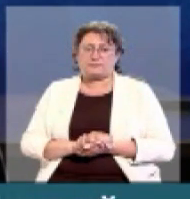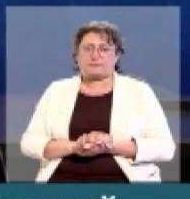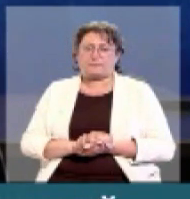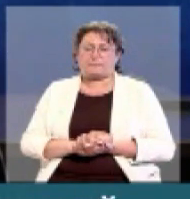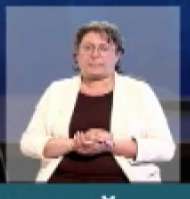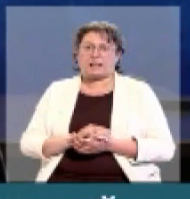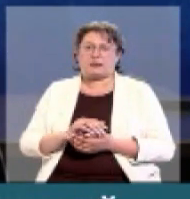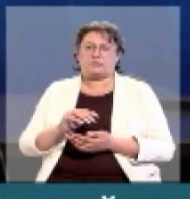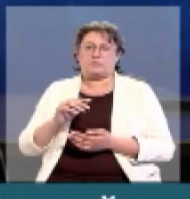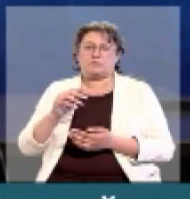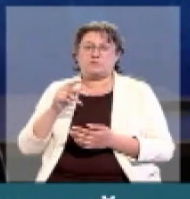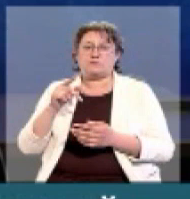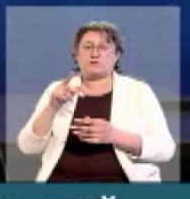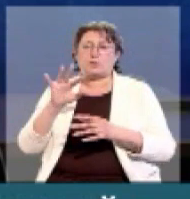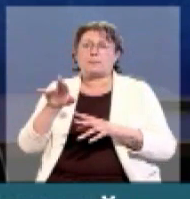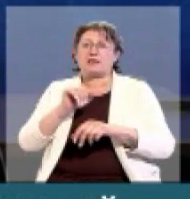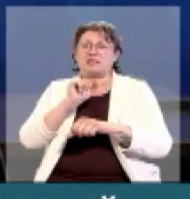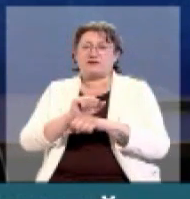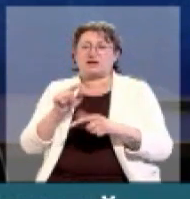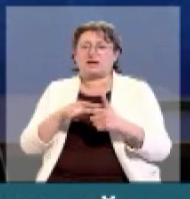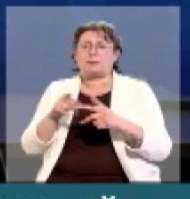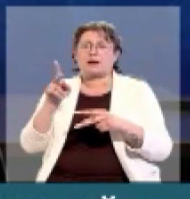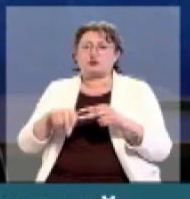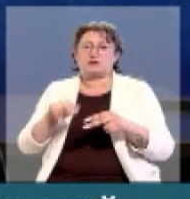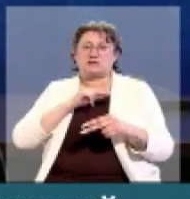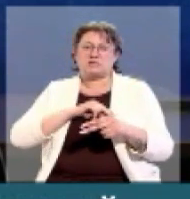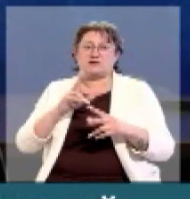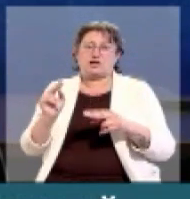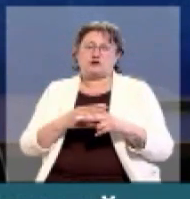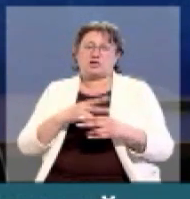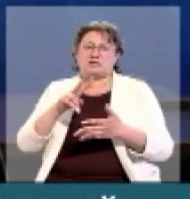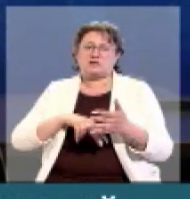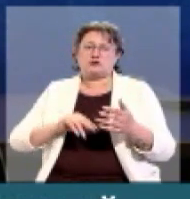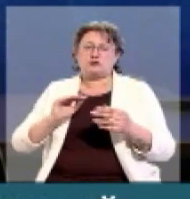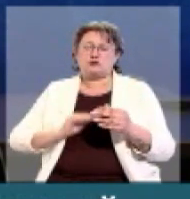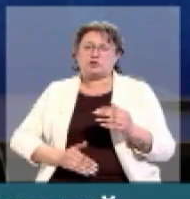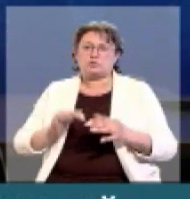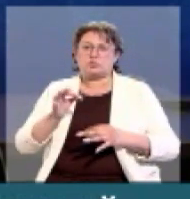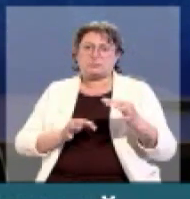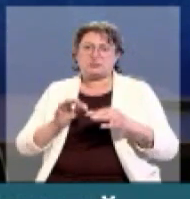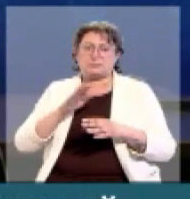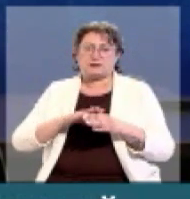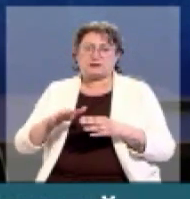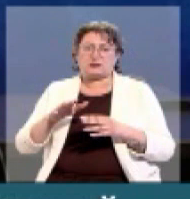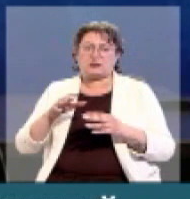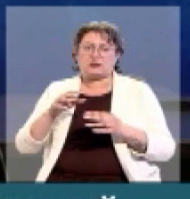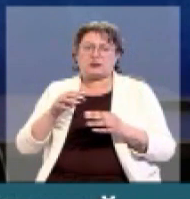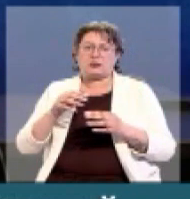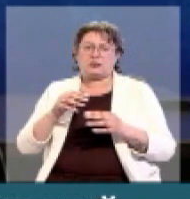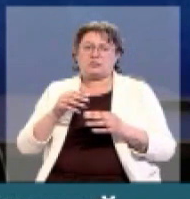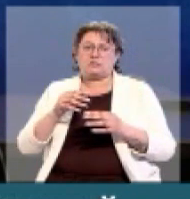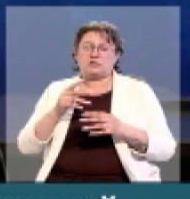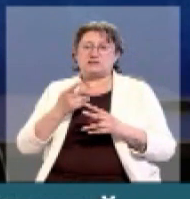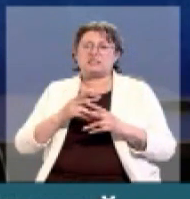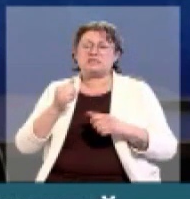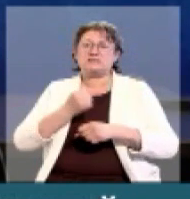Вносит уполномоченный орган представление о приостановлении или прекращении действия либо лишении лицензии частного судебного исполнителя. Вносит представление